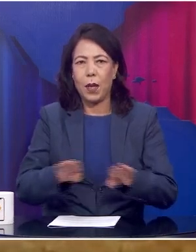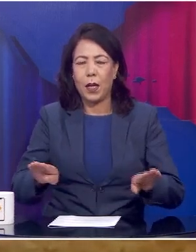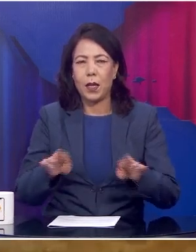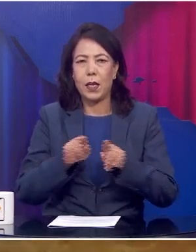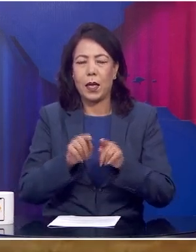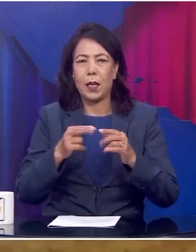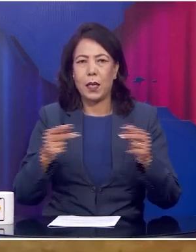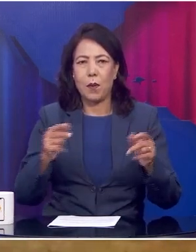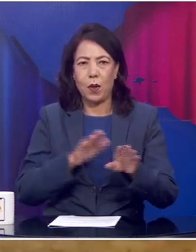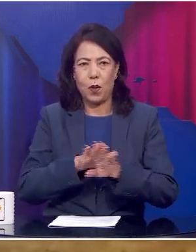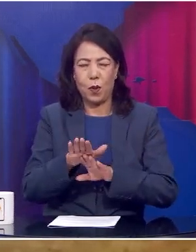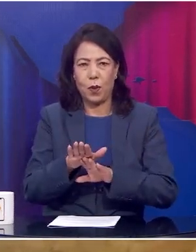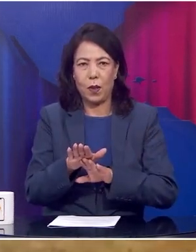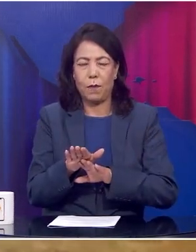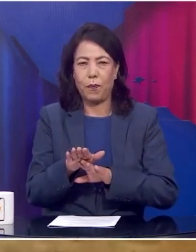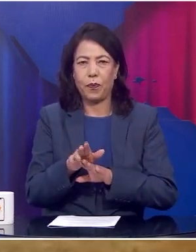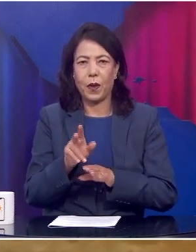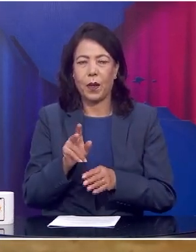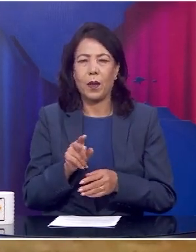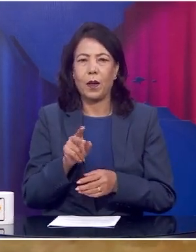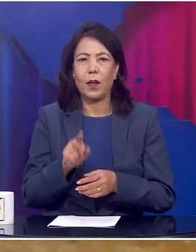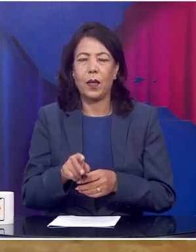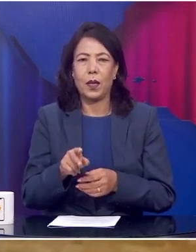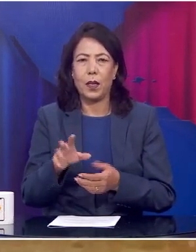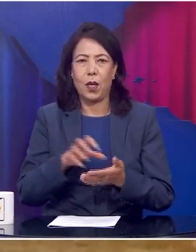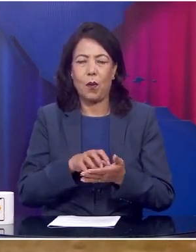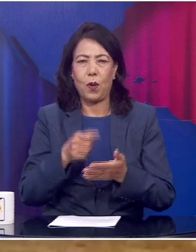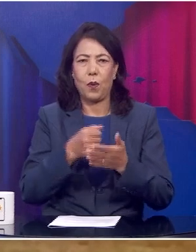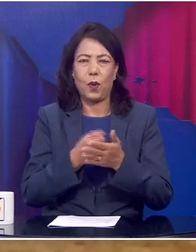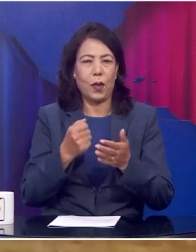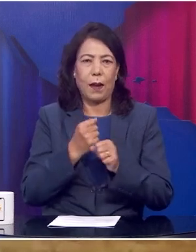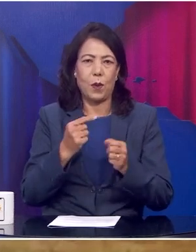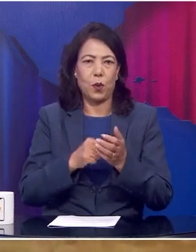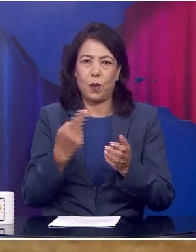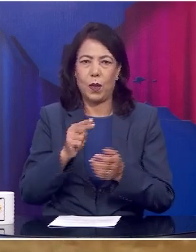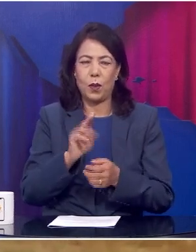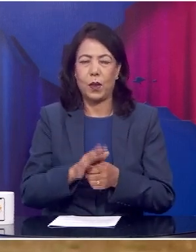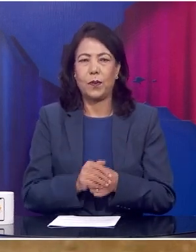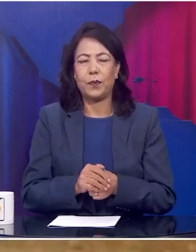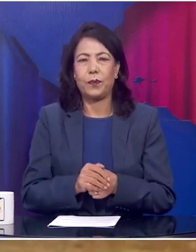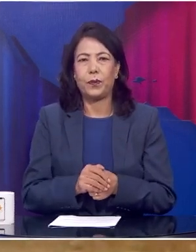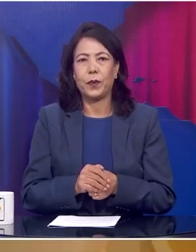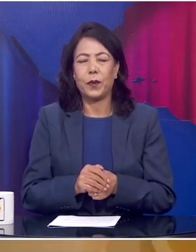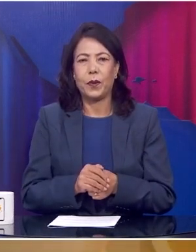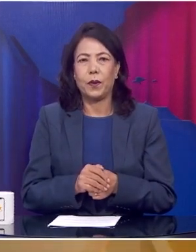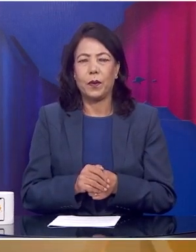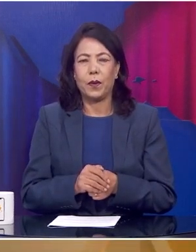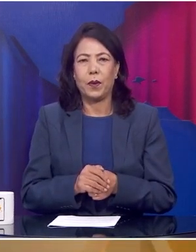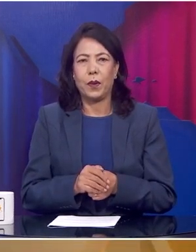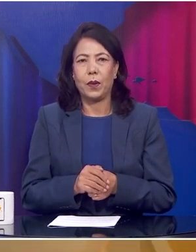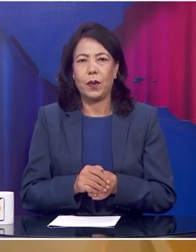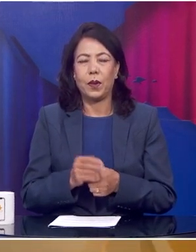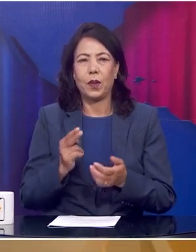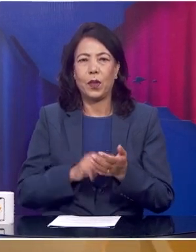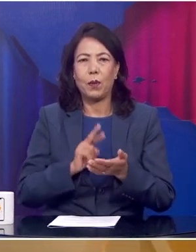लगायतका सामानहरू यहाँ चाहिँ पुर्याउने क्रम सुरु भइसकेको छ। अनि थप राहत के कस्तो